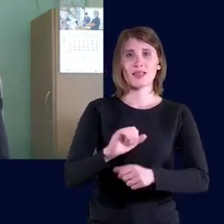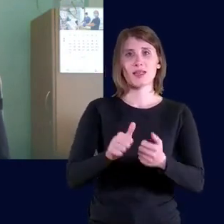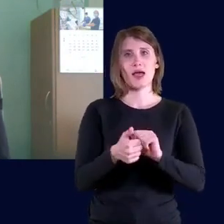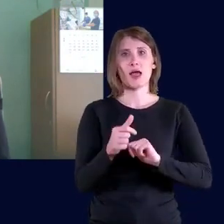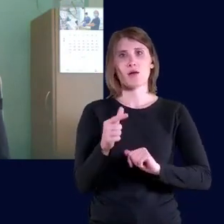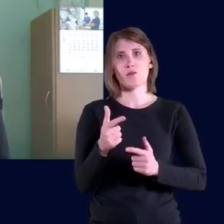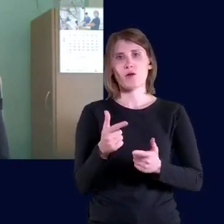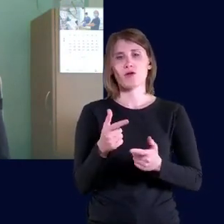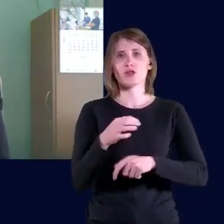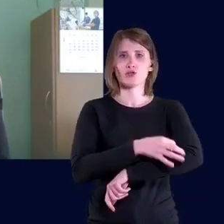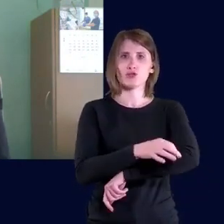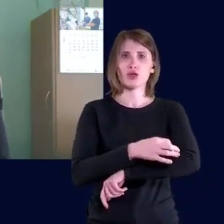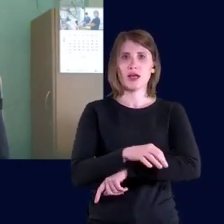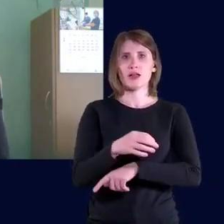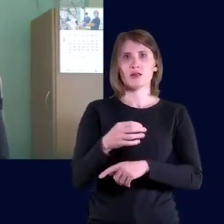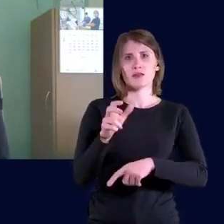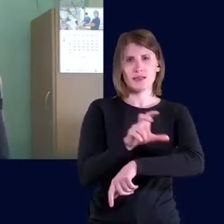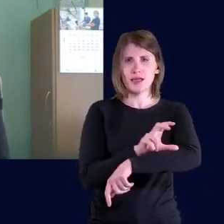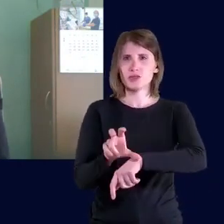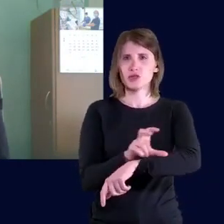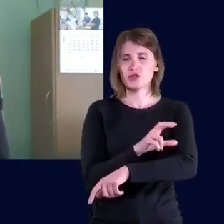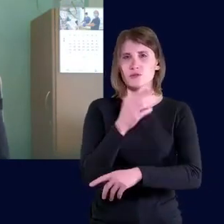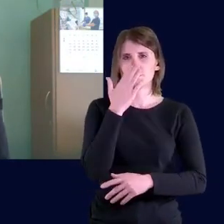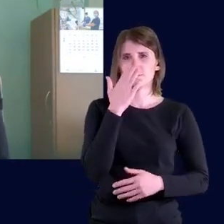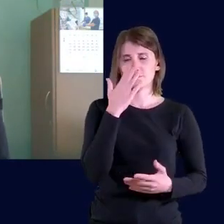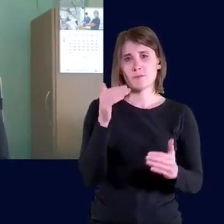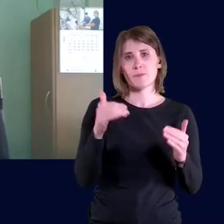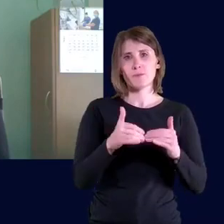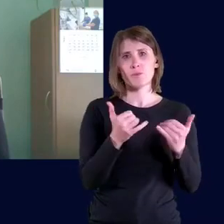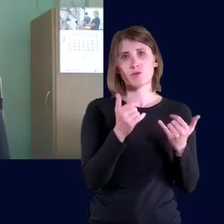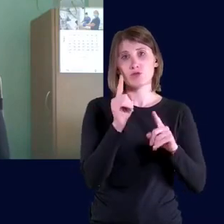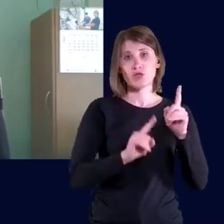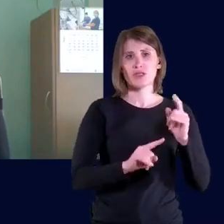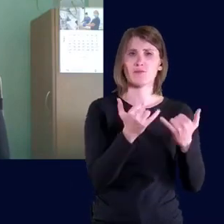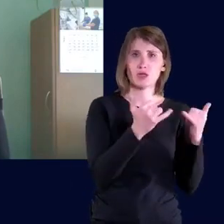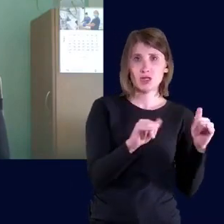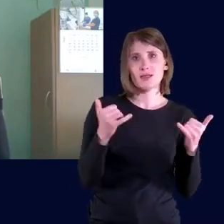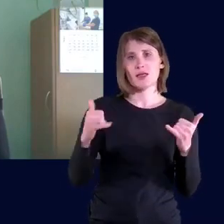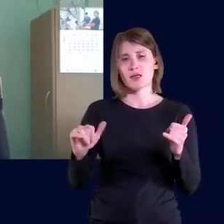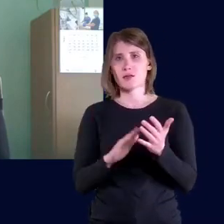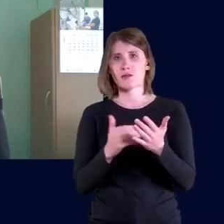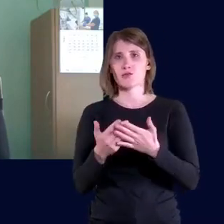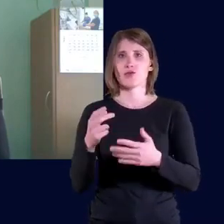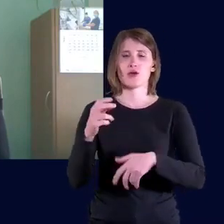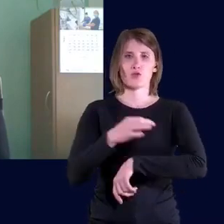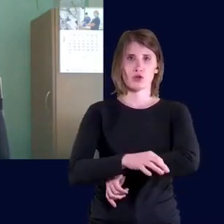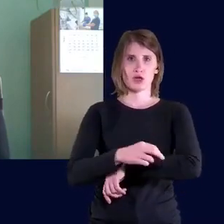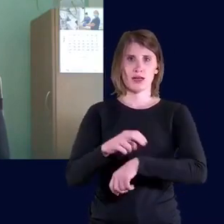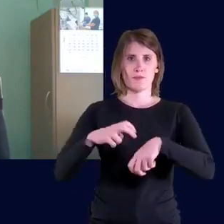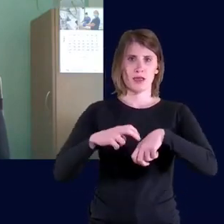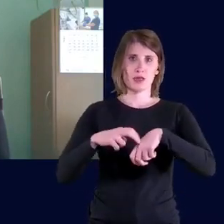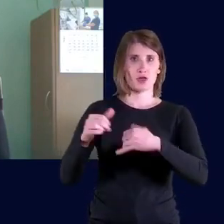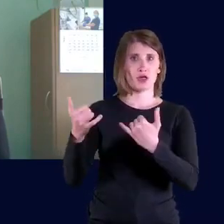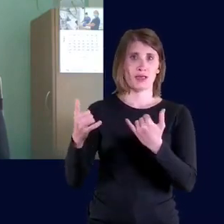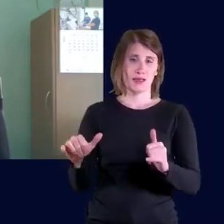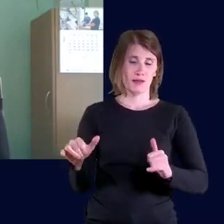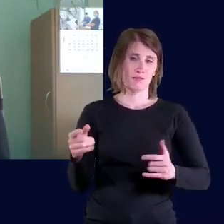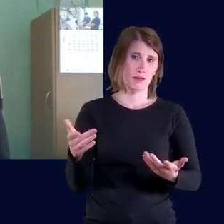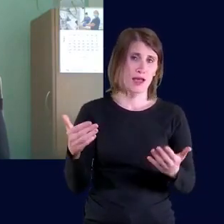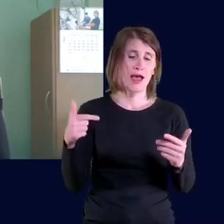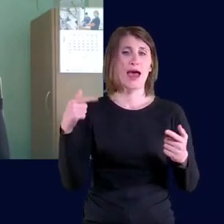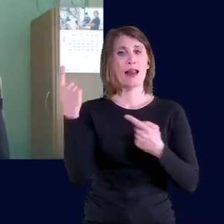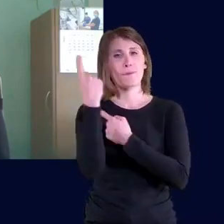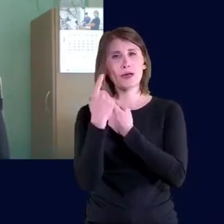mogą być oczywiście różnice Jeśli chodzi czy uczelnie medyczne ale wydaje mi się że